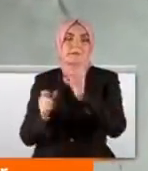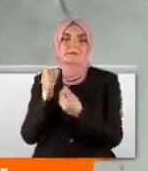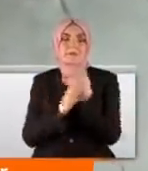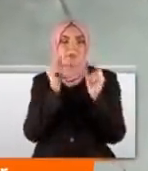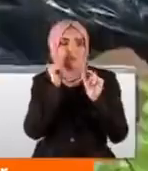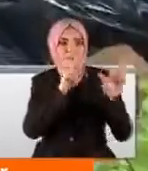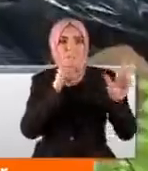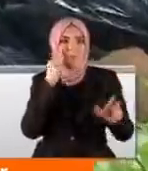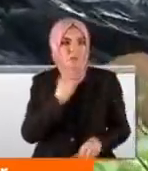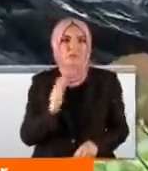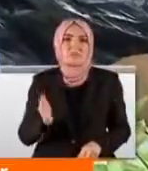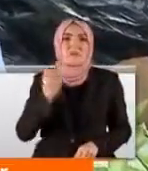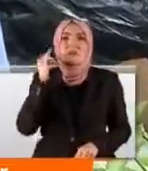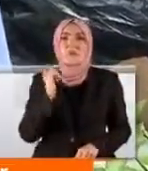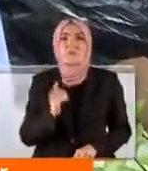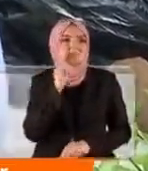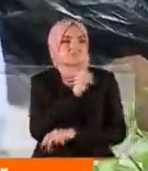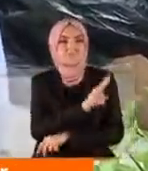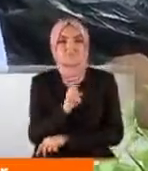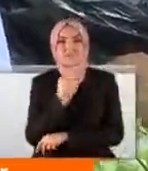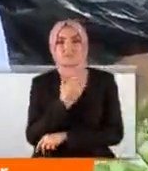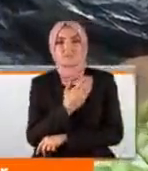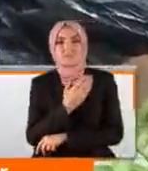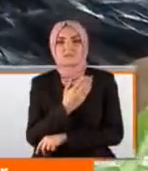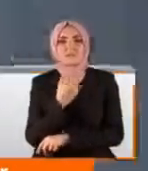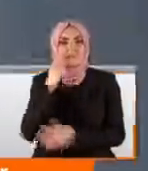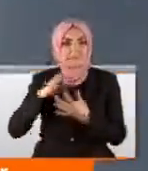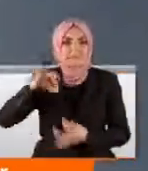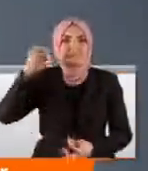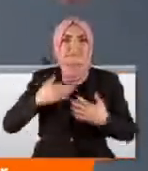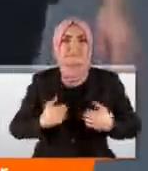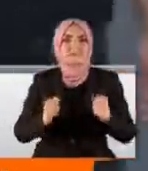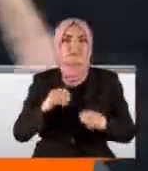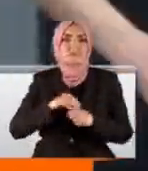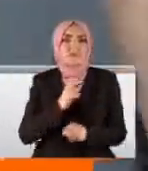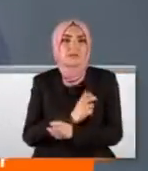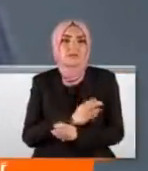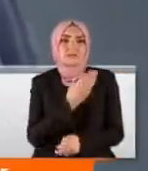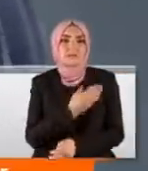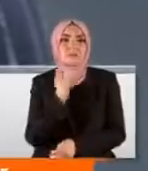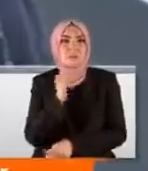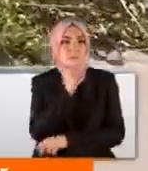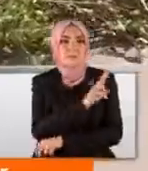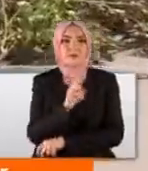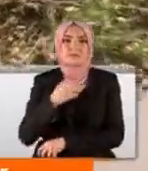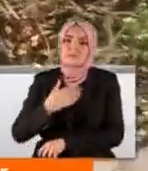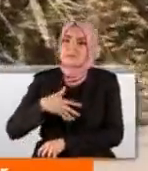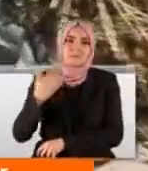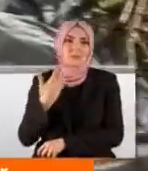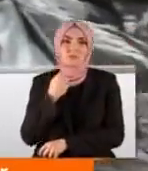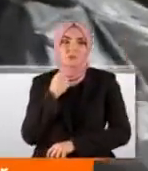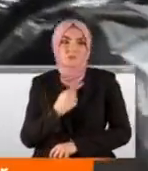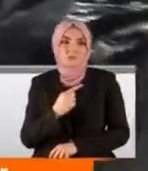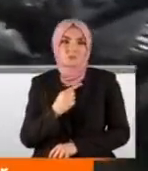ile karşılaştı. Burada bulunan bu çöpler insan sağlığını gerçekten tehdit ediyor. Çok kötü bir manzara. İstemeyiz böyle olmasını. Çöp